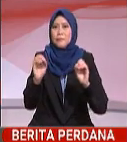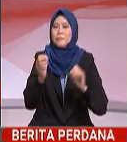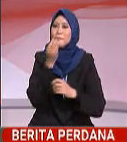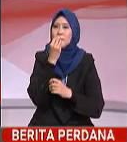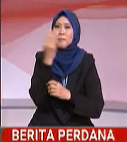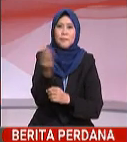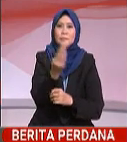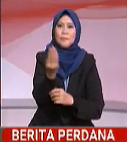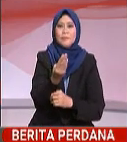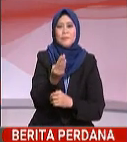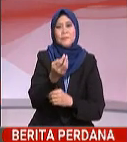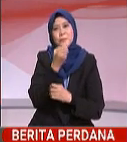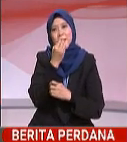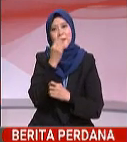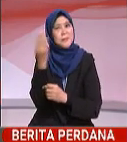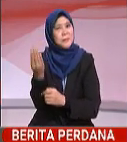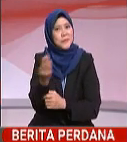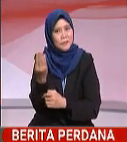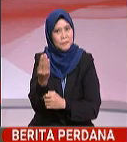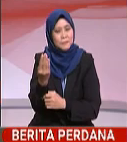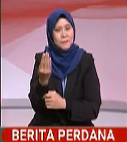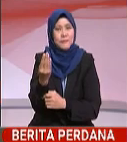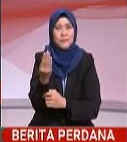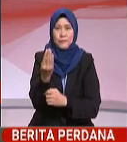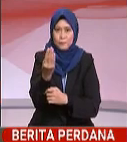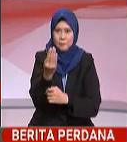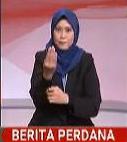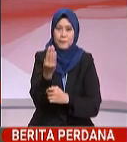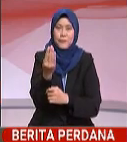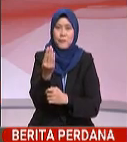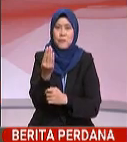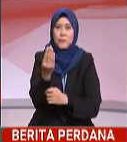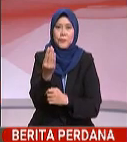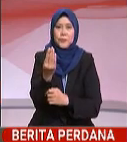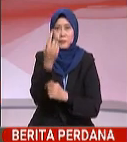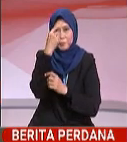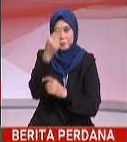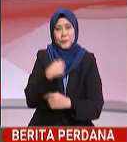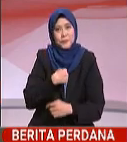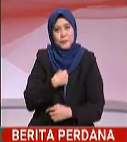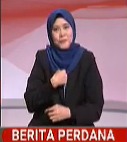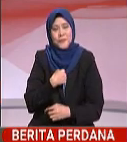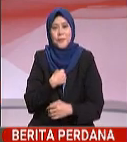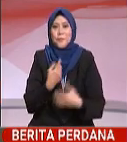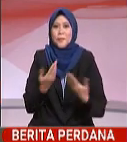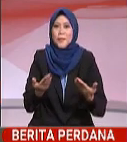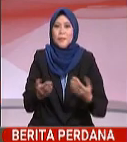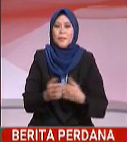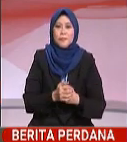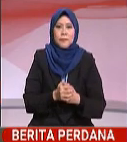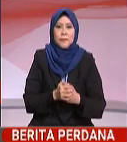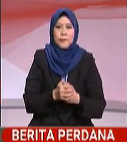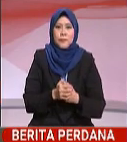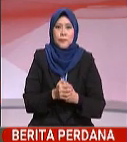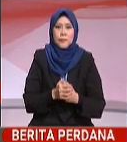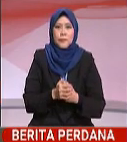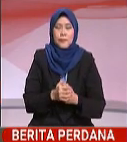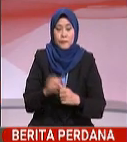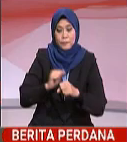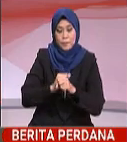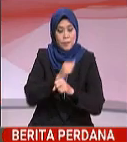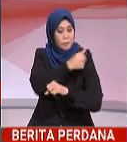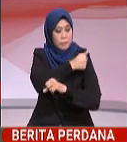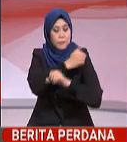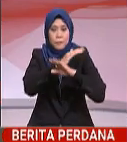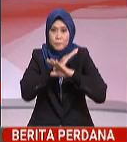macam biasa, selera pun macam biasa. Jadi bagi saya bahawa apa vaksin yang